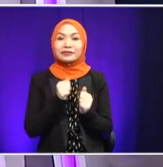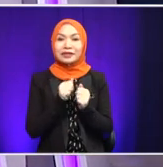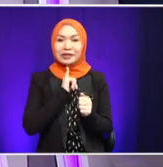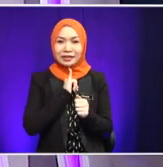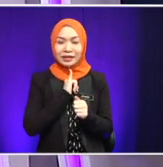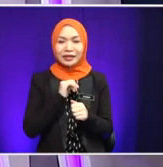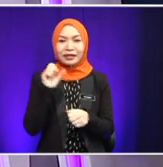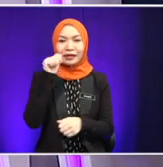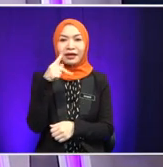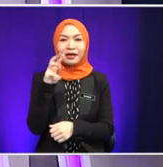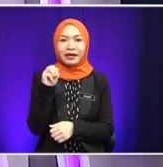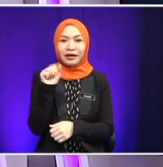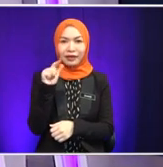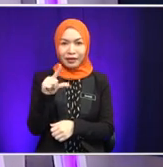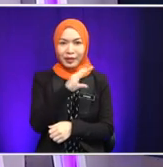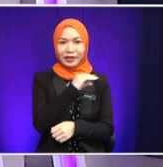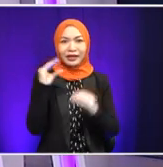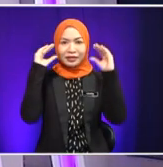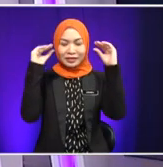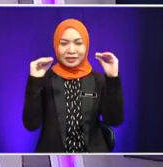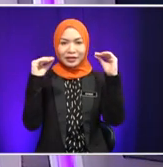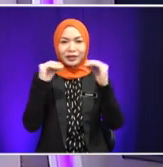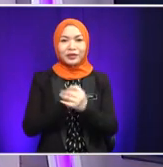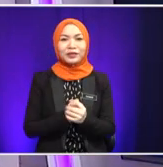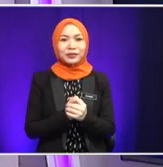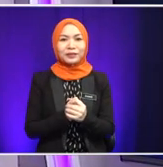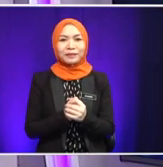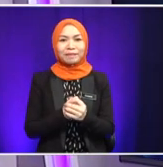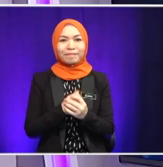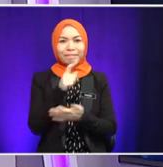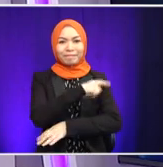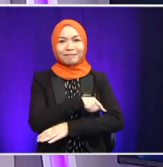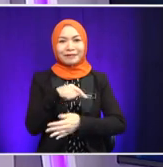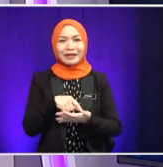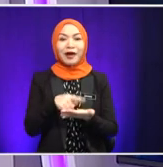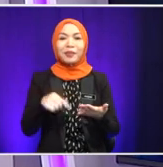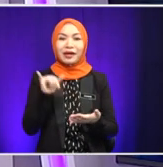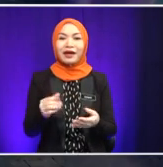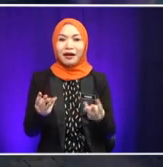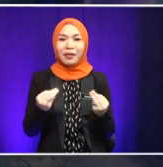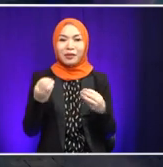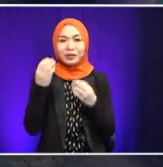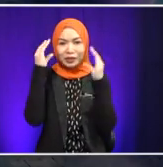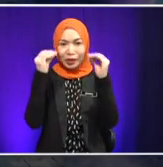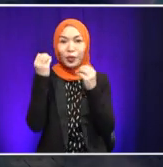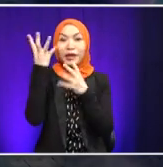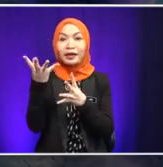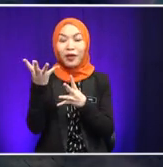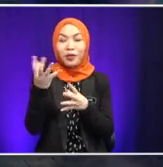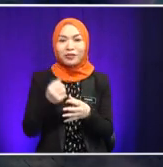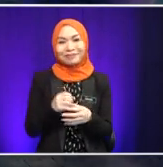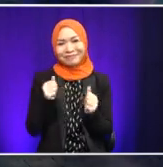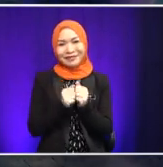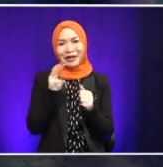Ceko untuk men kali ini apa boleh kepada murid-murid Dekat luas sana itu oke untuk